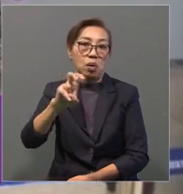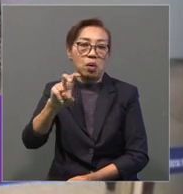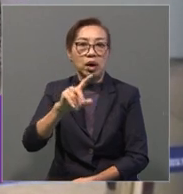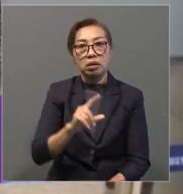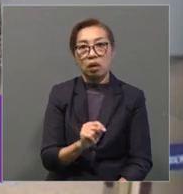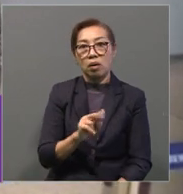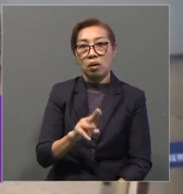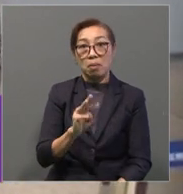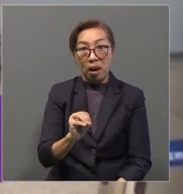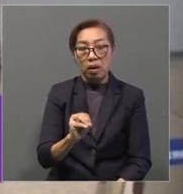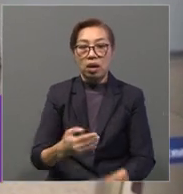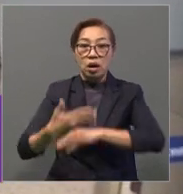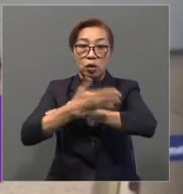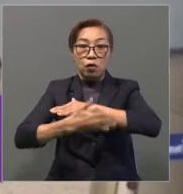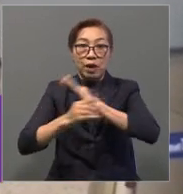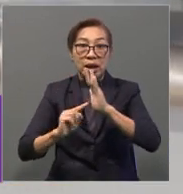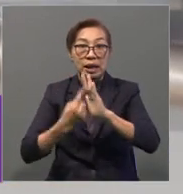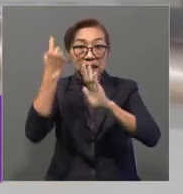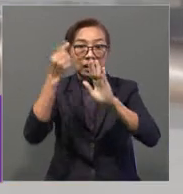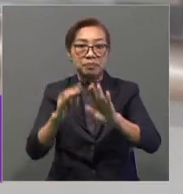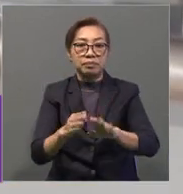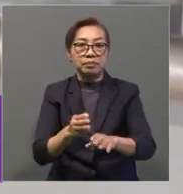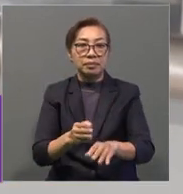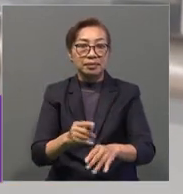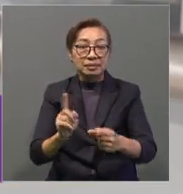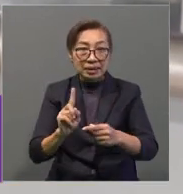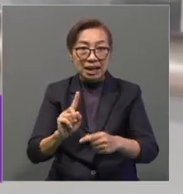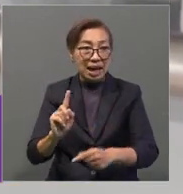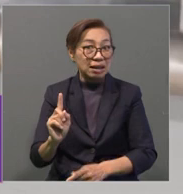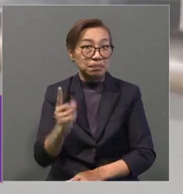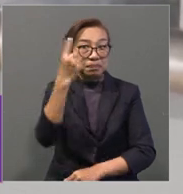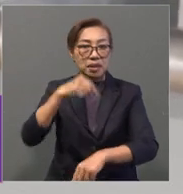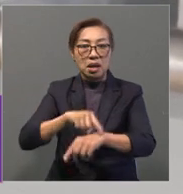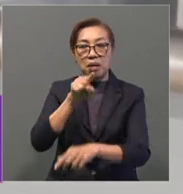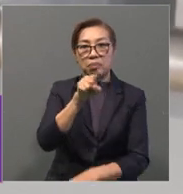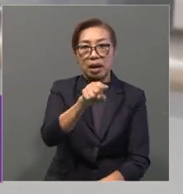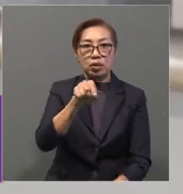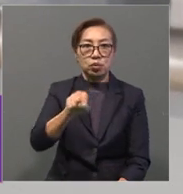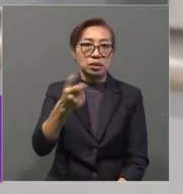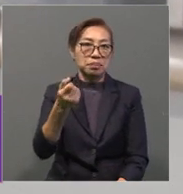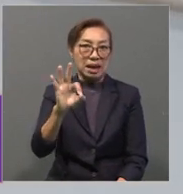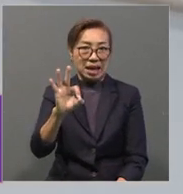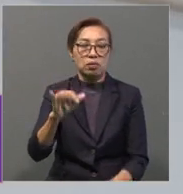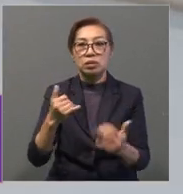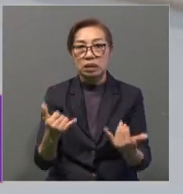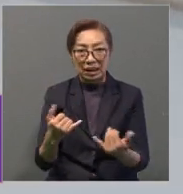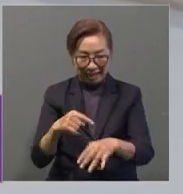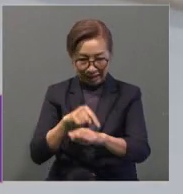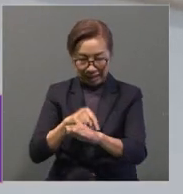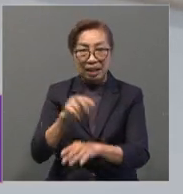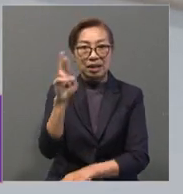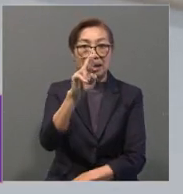ครับโดยขบวนรถไฟเที่ยวปฐมฤกษ์นั้นจะมีในเวลา13:19นตอนนี้